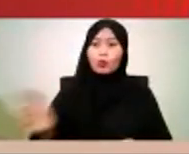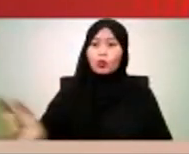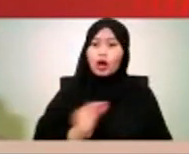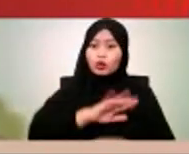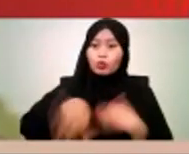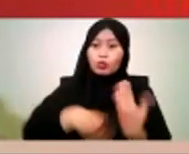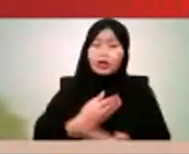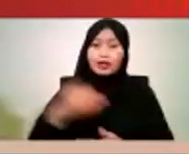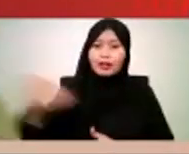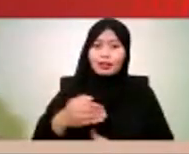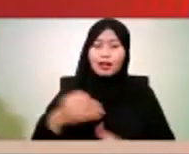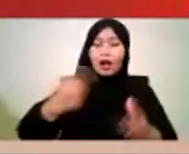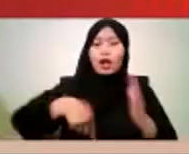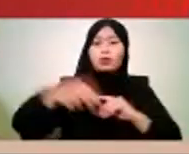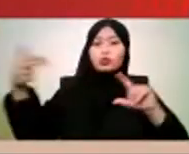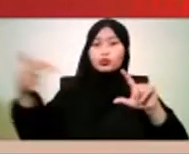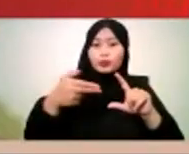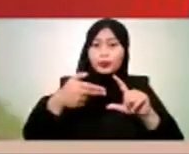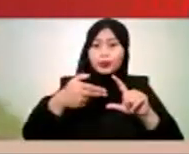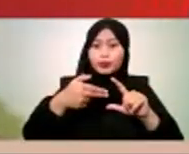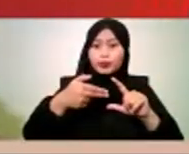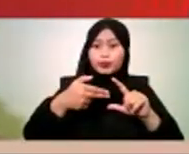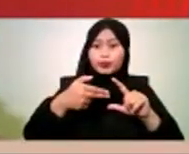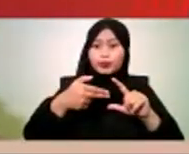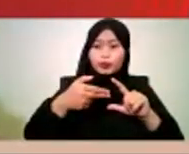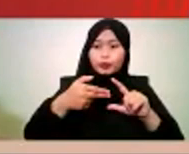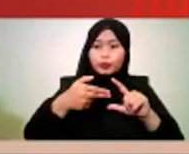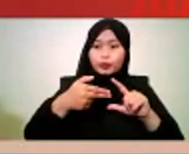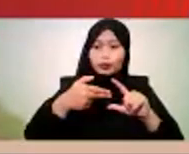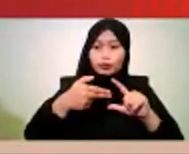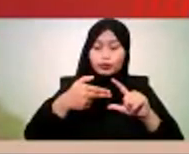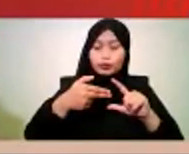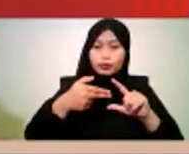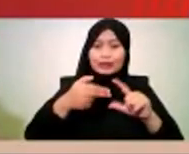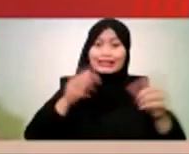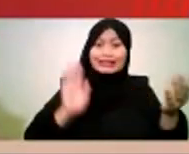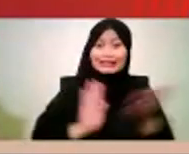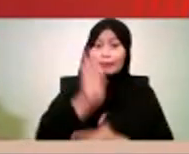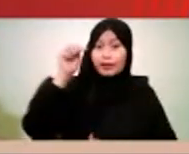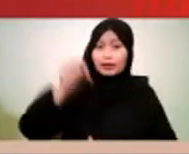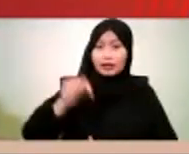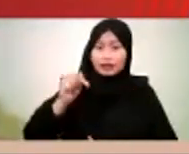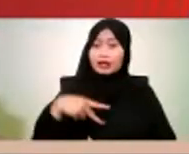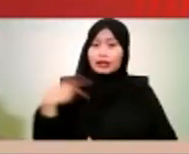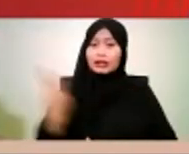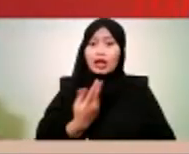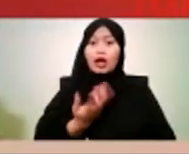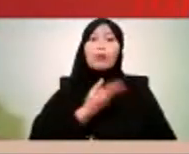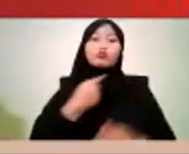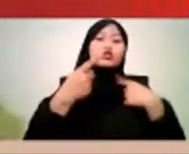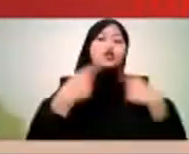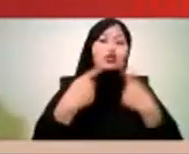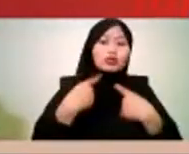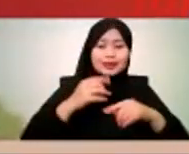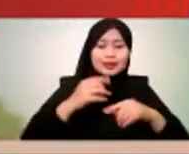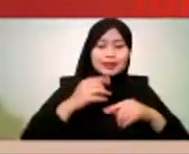melalui akun Zoom Pada kesempatan kali ini kita akan berdiskusi bersama